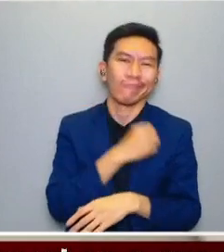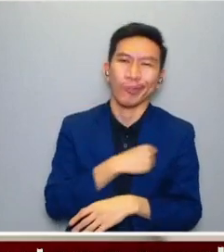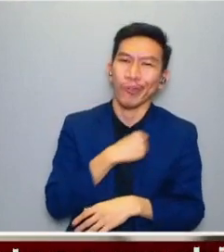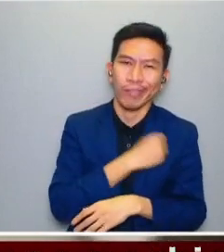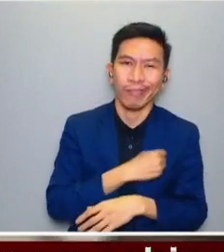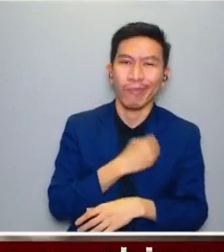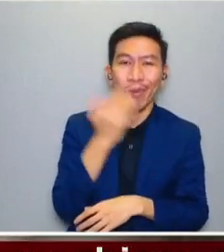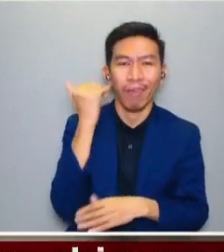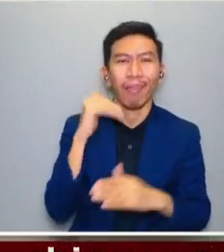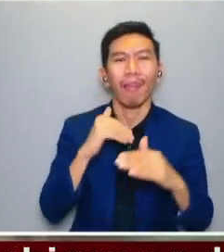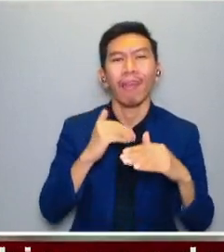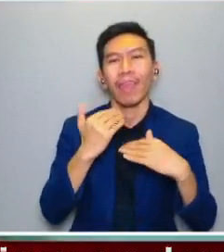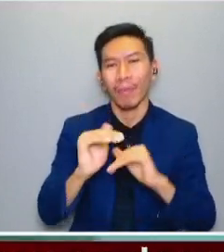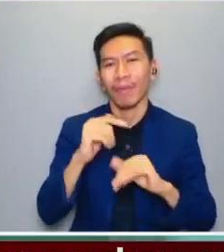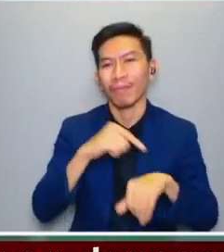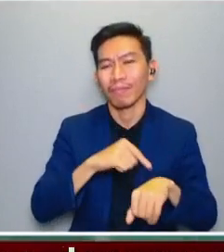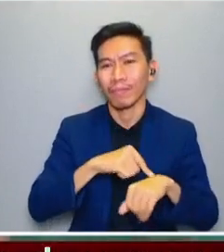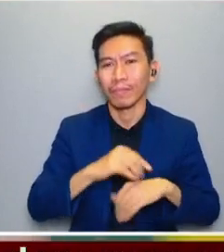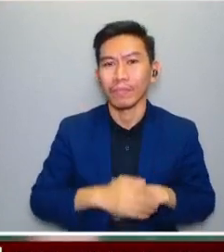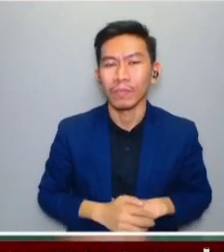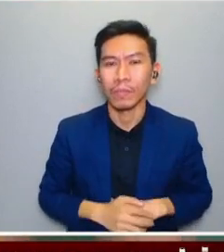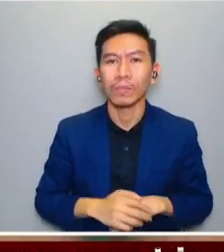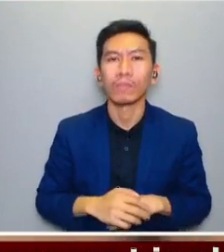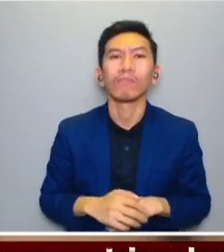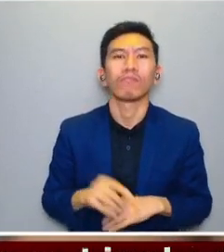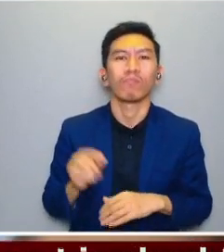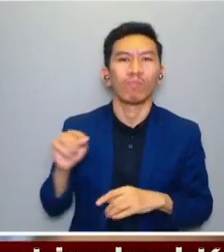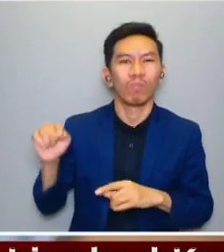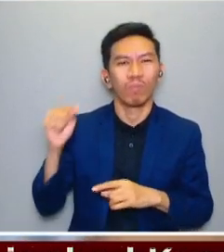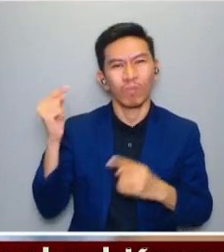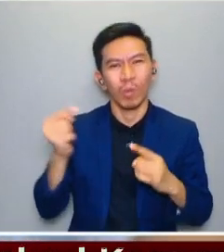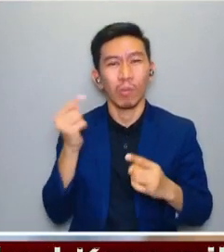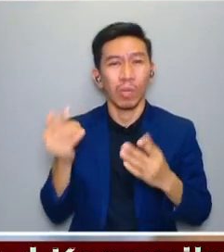sa oras na hindi matanggap ng health workers ang